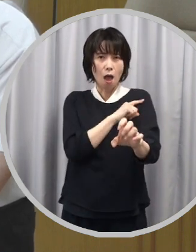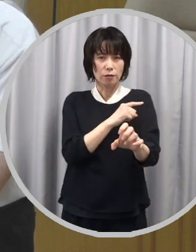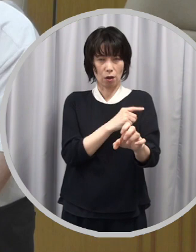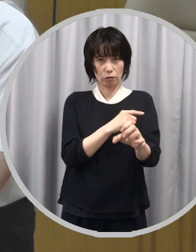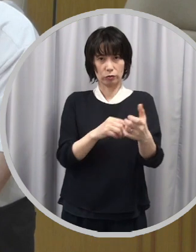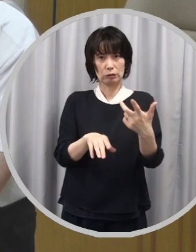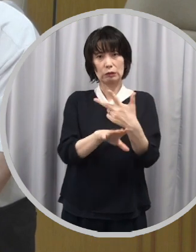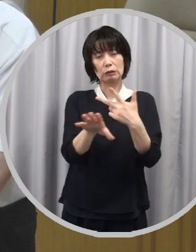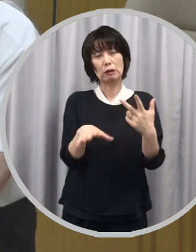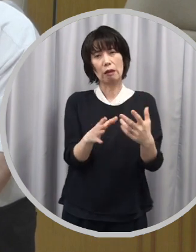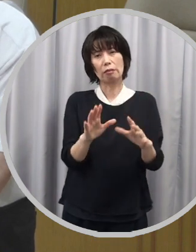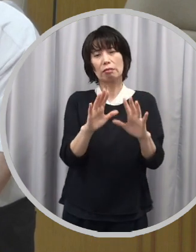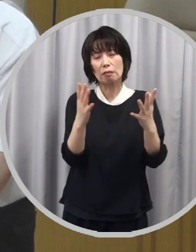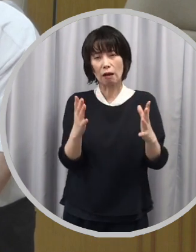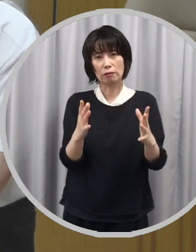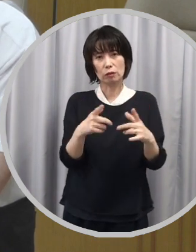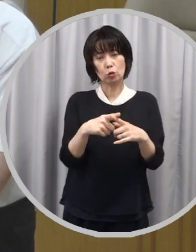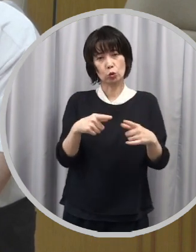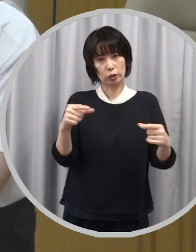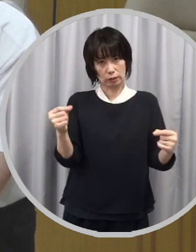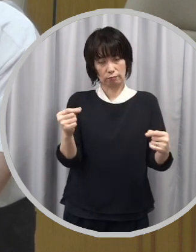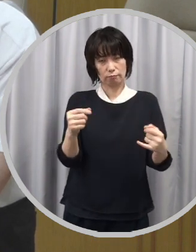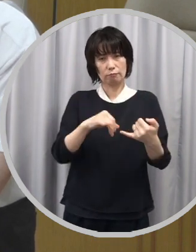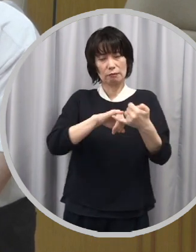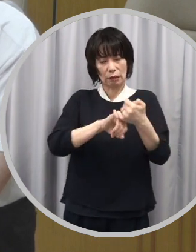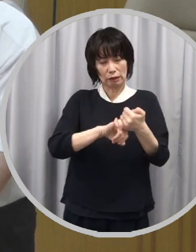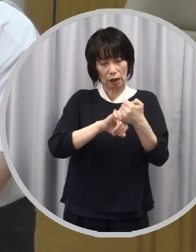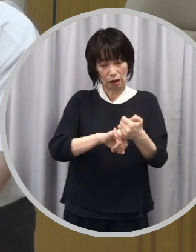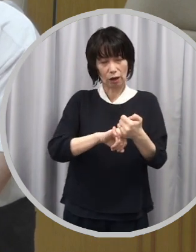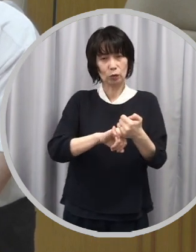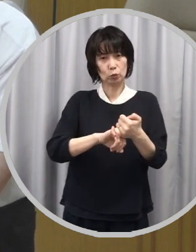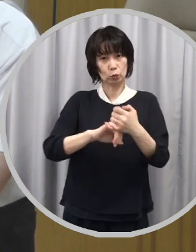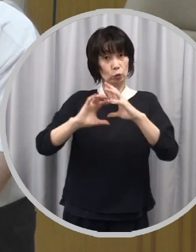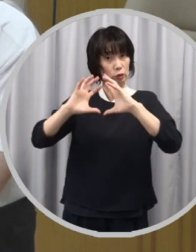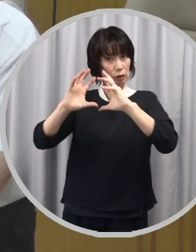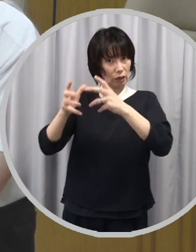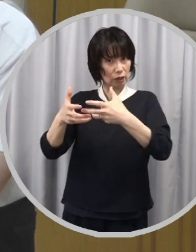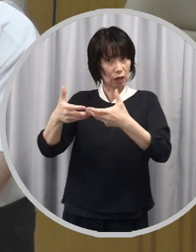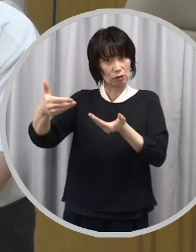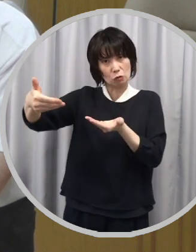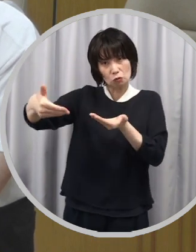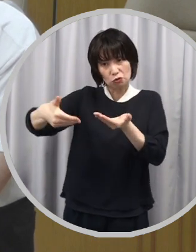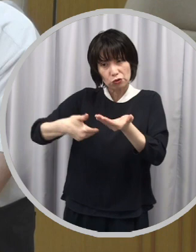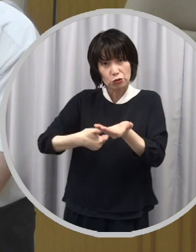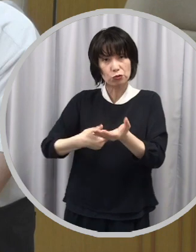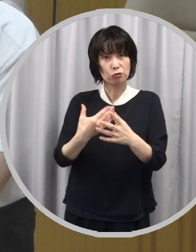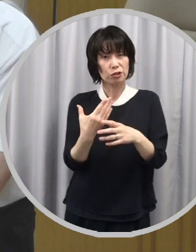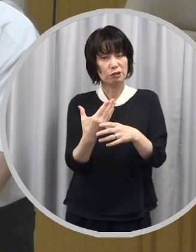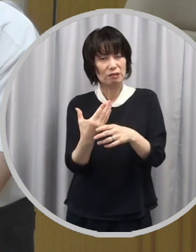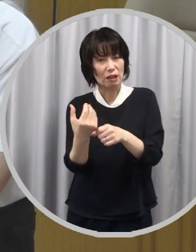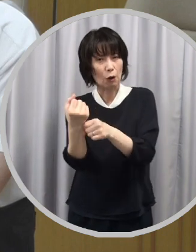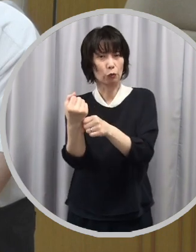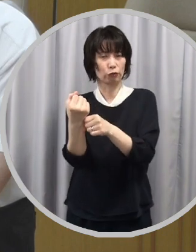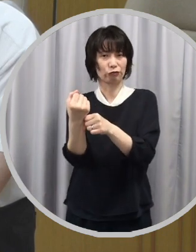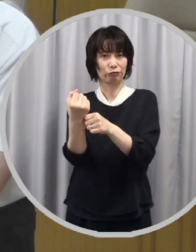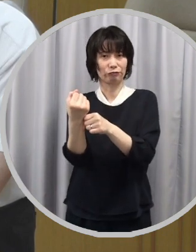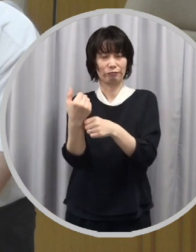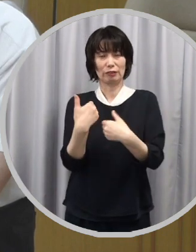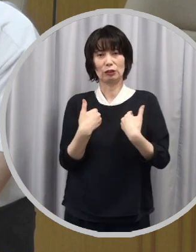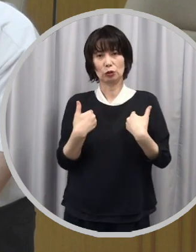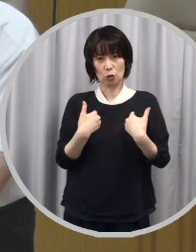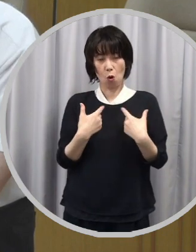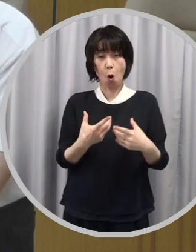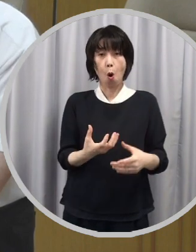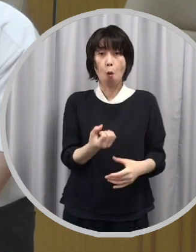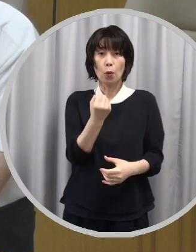たない国は必然的にこれらを海外からの輸入に頼ることになり、持た